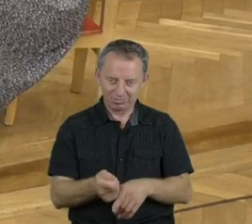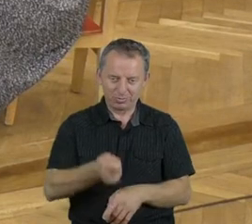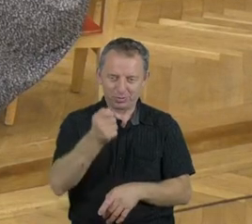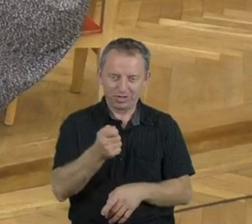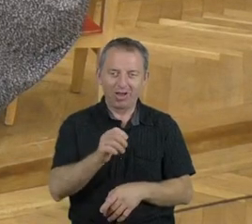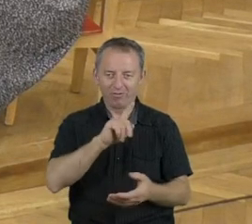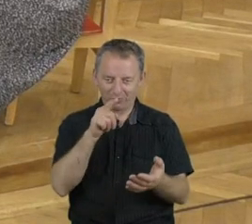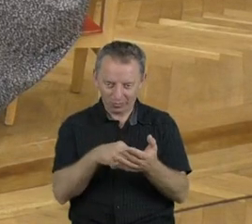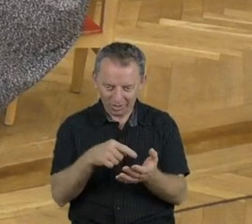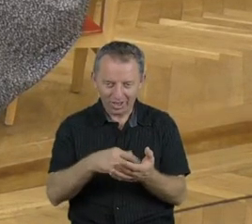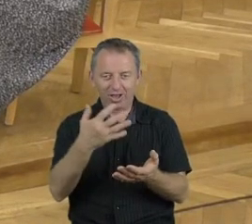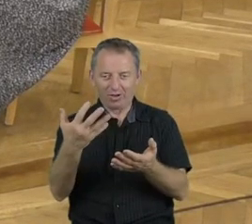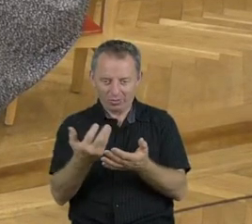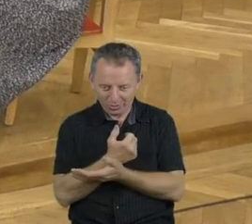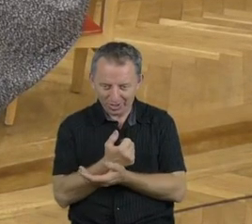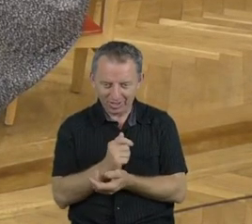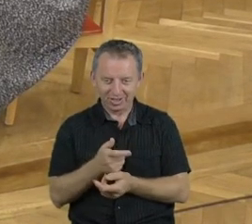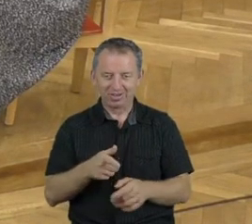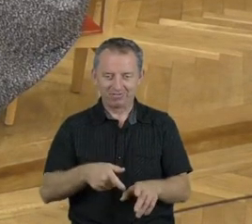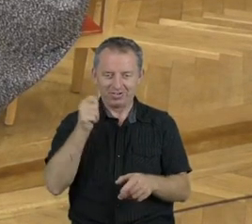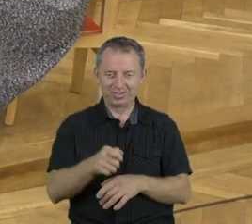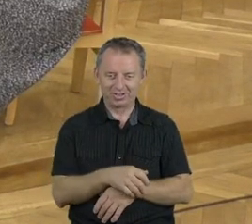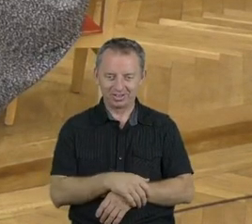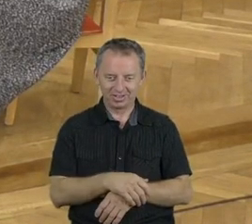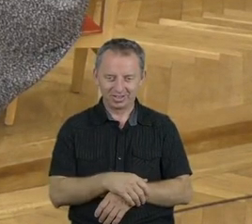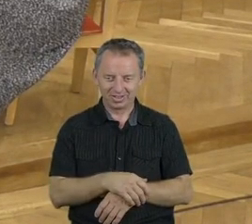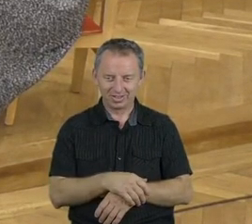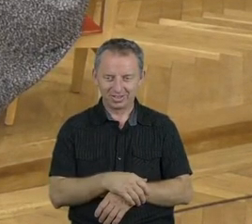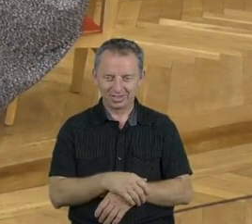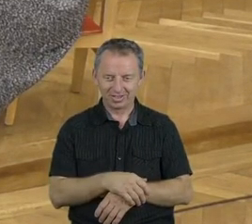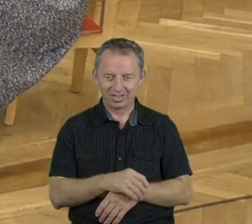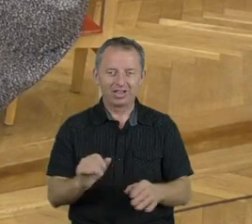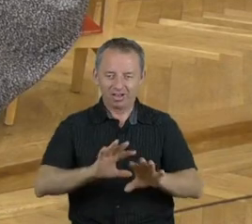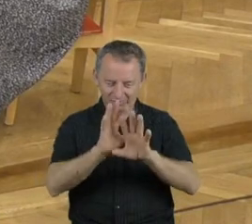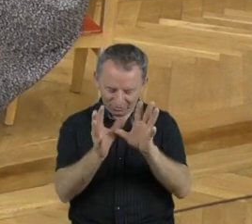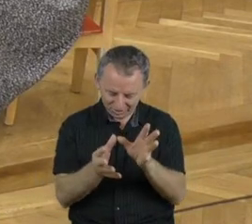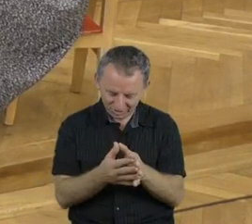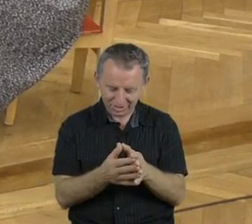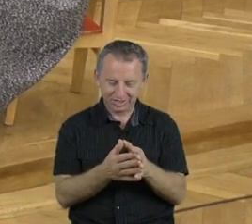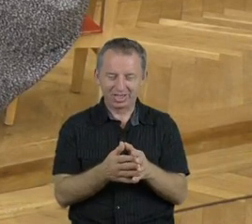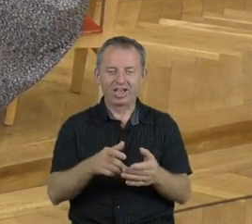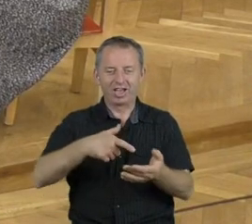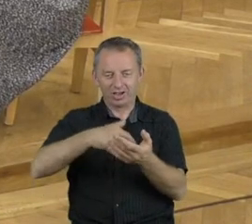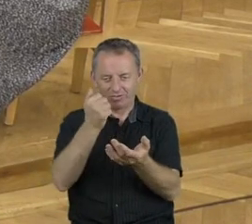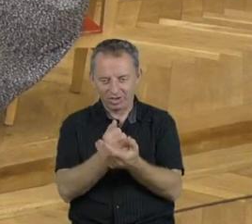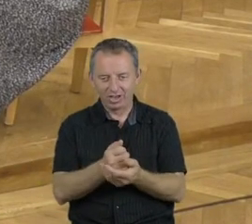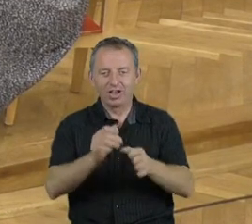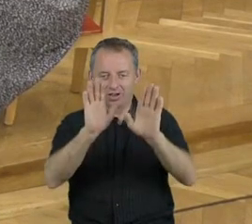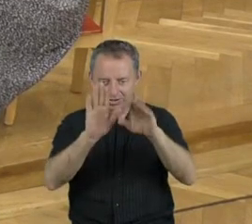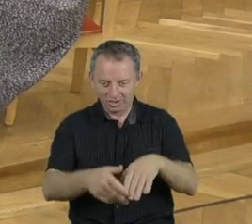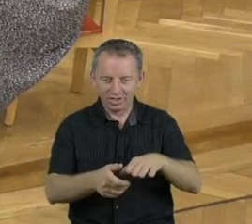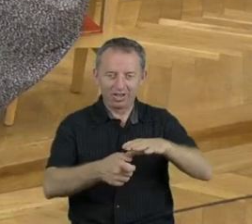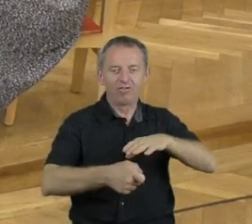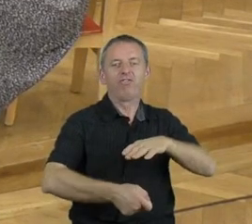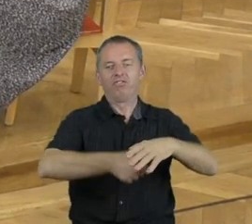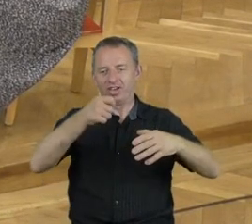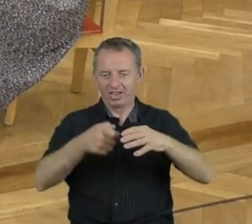o właśnie, udało się usunąć gwoździki. Kiedy już wszystkie gwoździe zostały